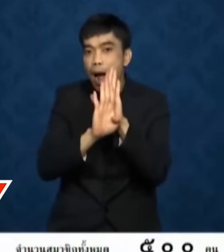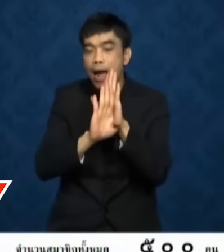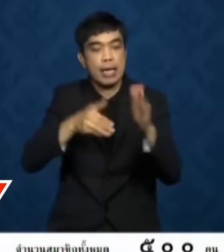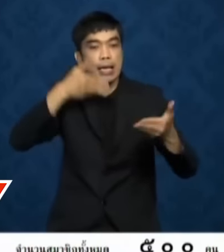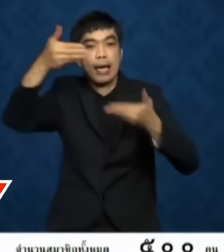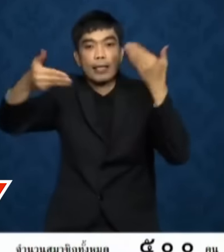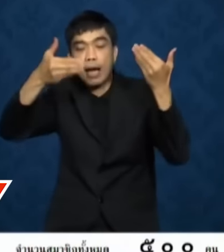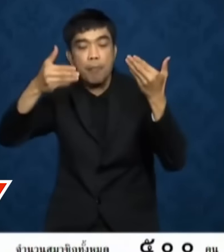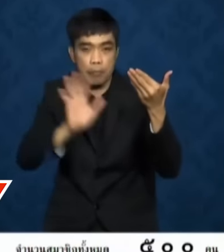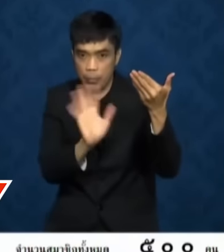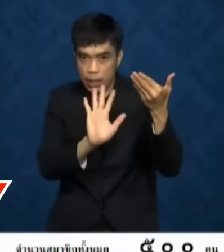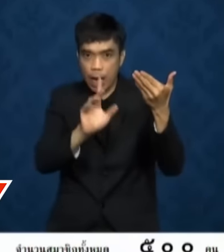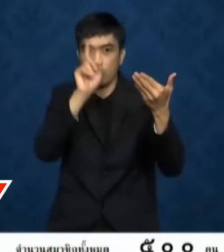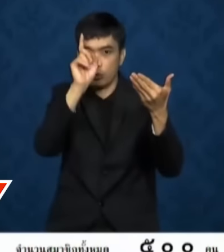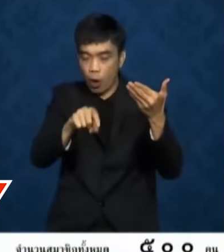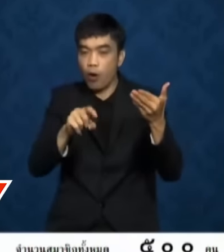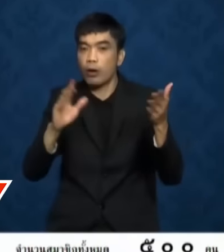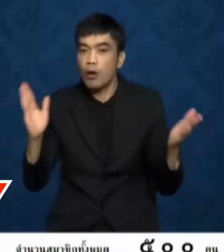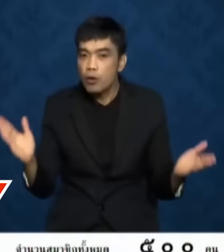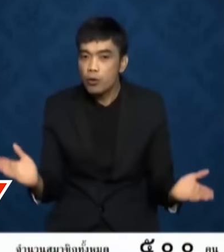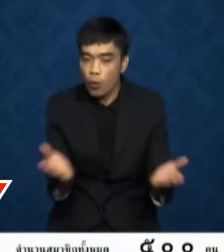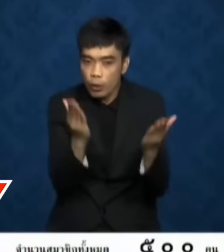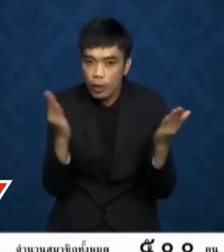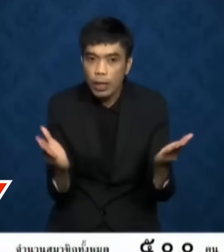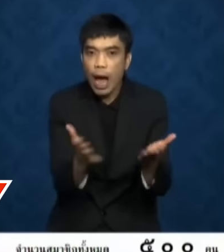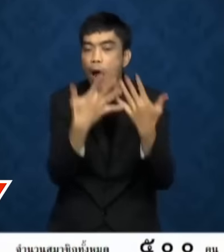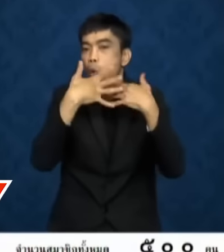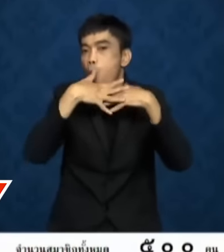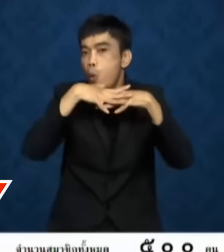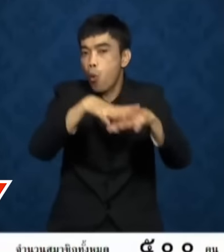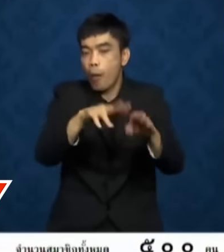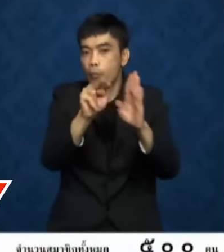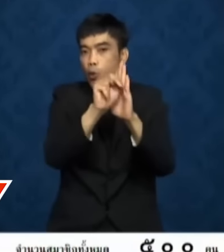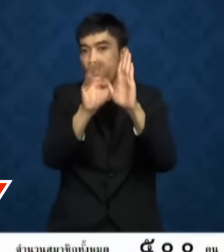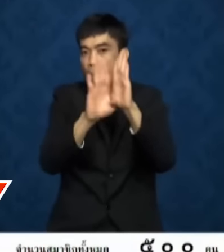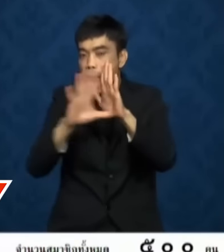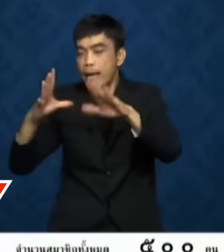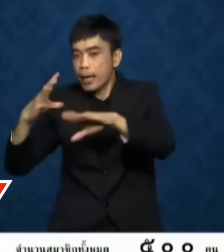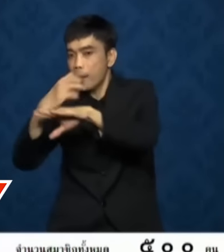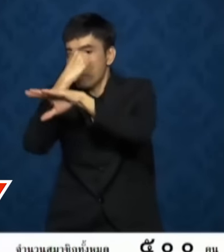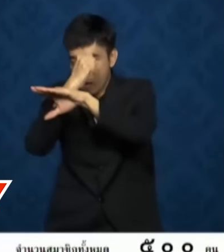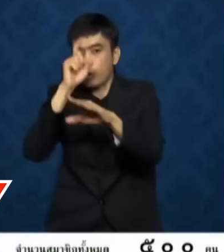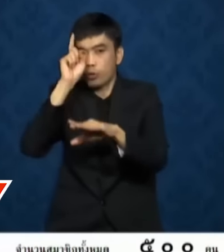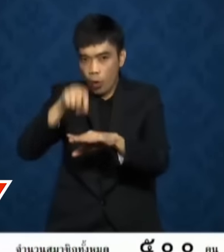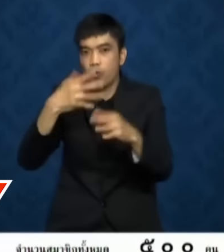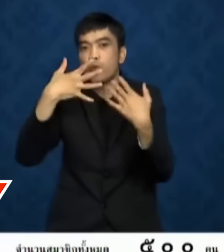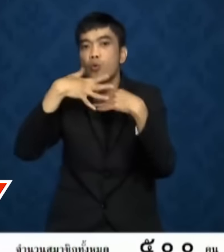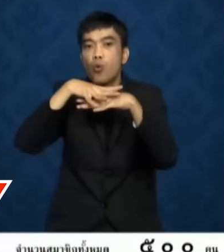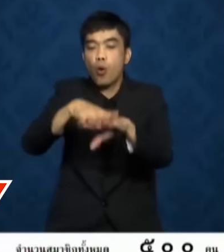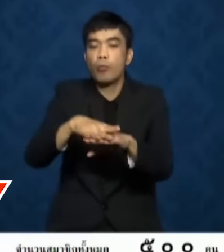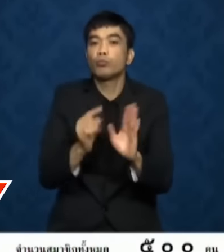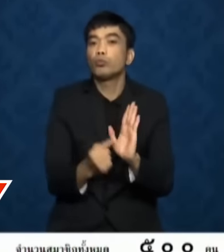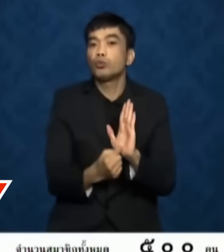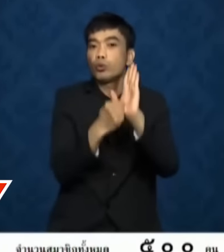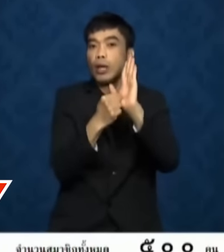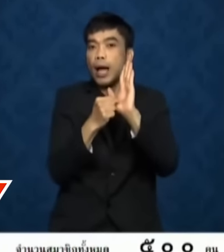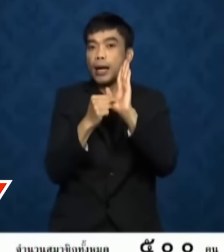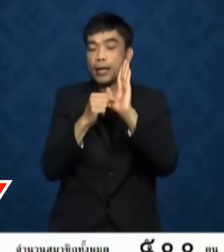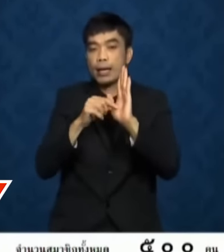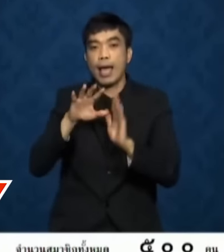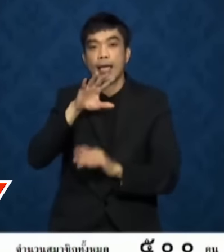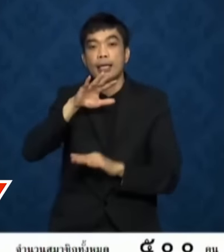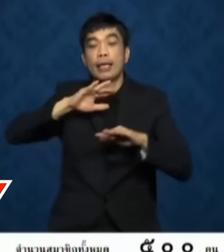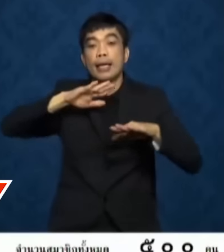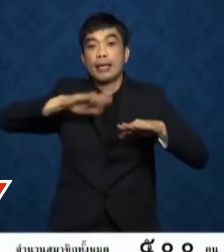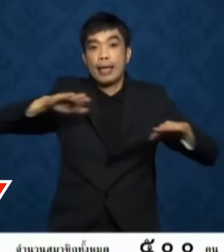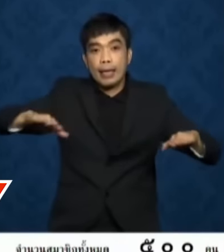ครับแต่เป็นอำนาจในการขับเคลื่อนนโยบายผ่านการเชื่อมโยงกับกลไกทางการเมืองในระบบไม่ว่าจะเป็นการให้สภาเยาวชนนั้น